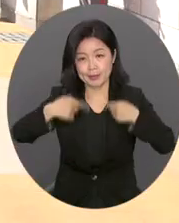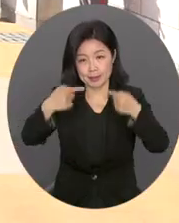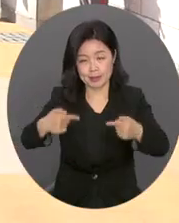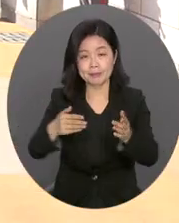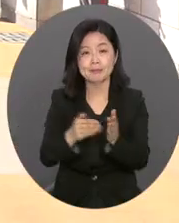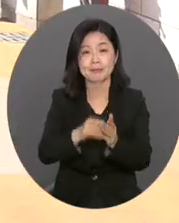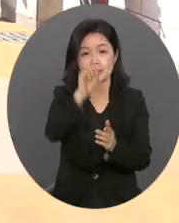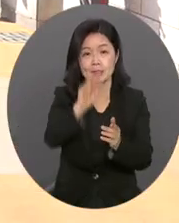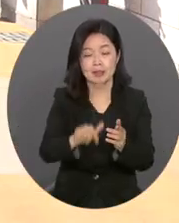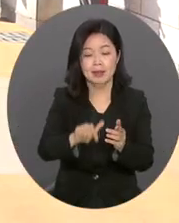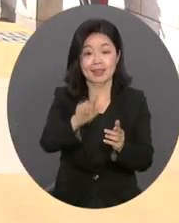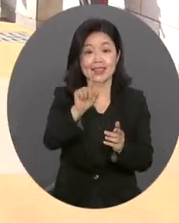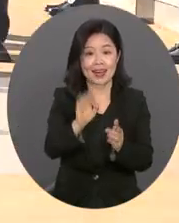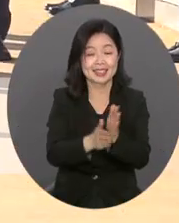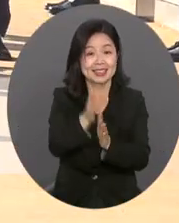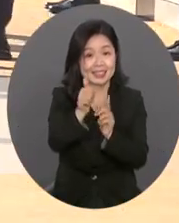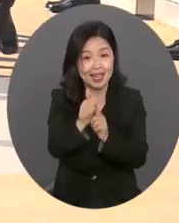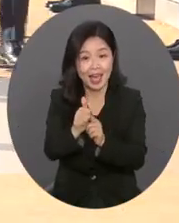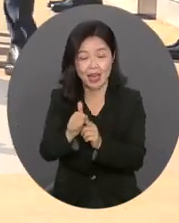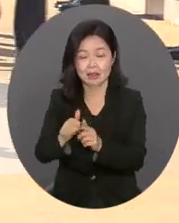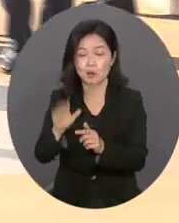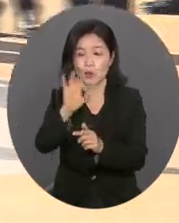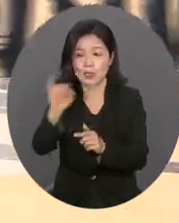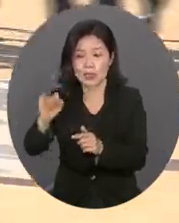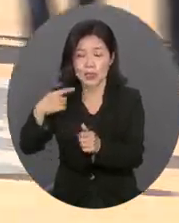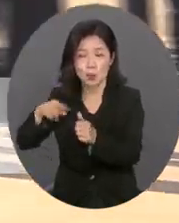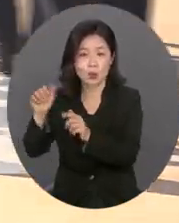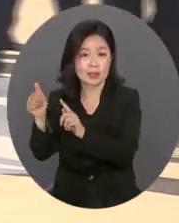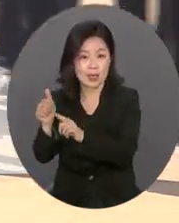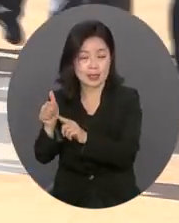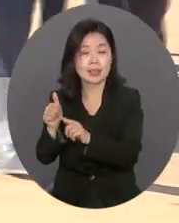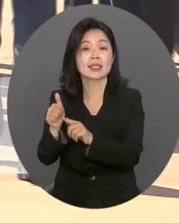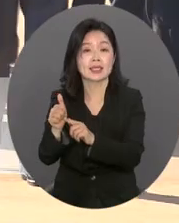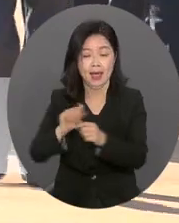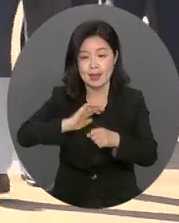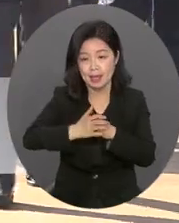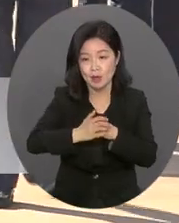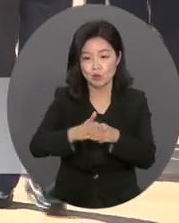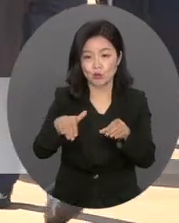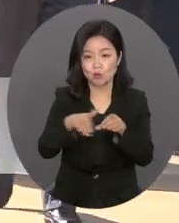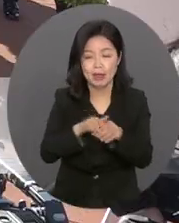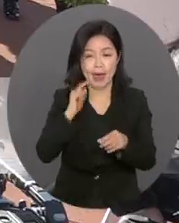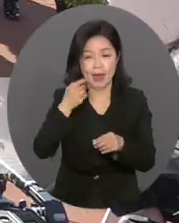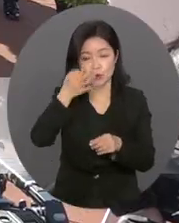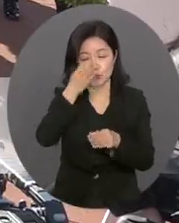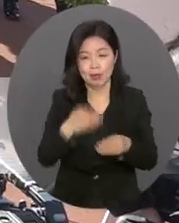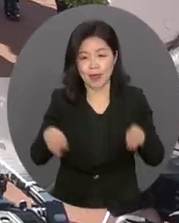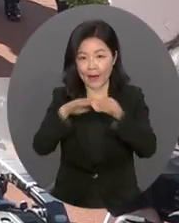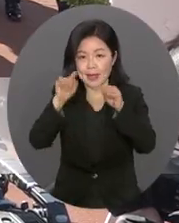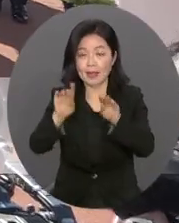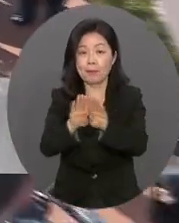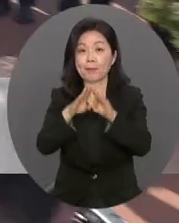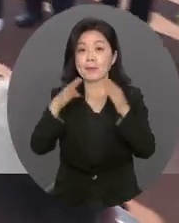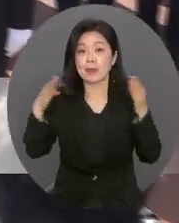강기정 광주시장과 이정선 광주시 교육감 등은 대구문화예술회관에서 열린 63주년 228